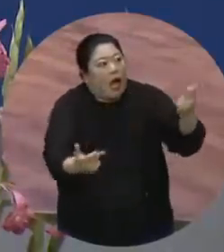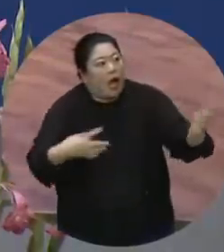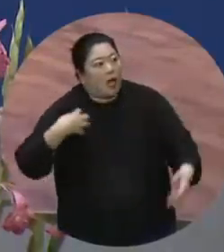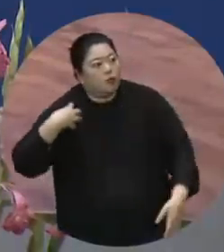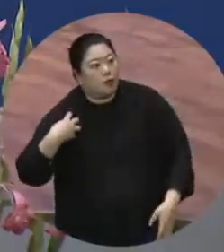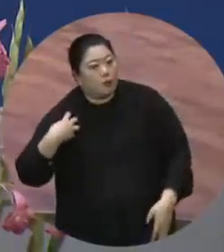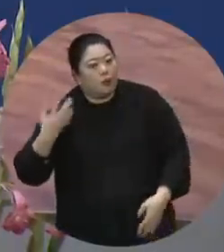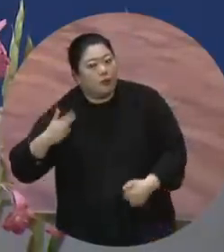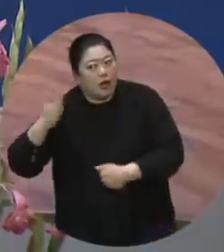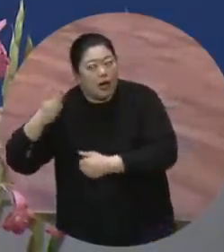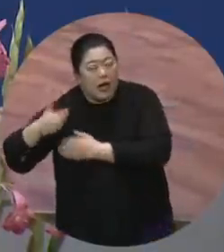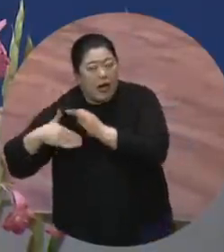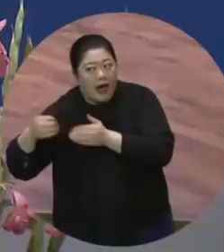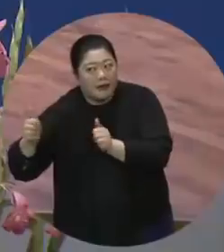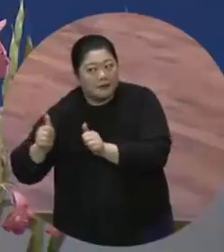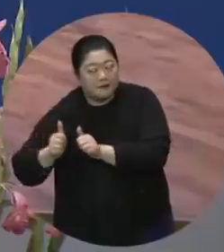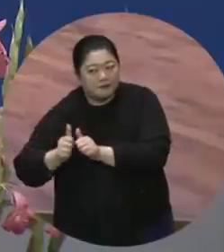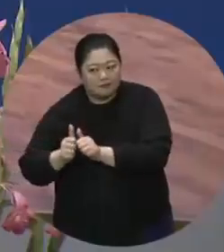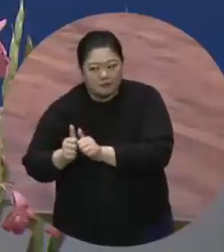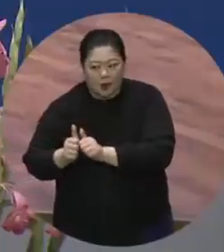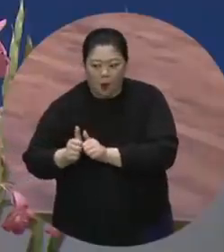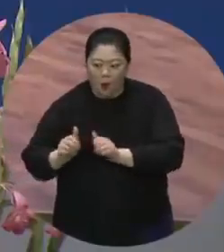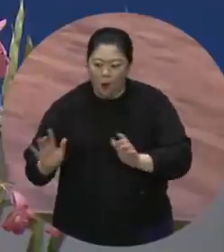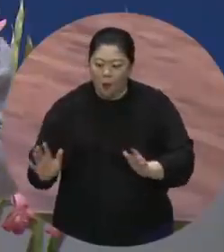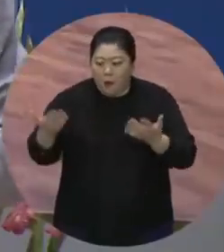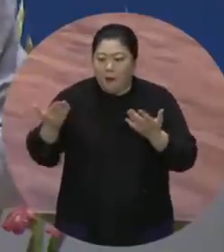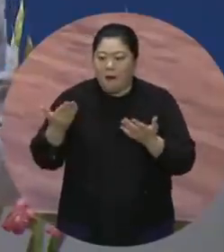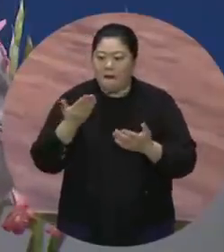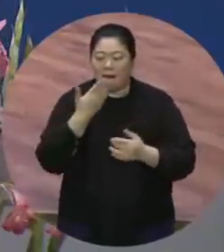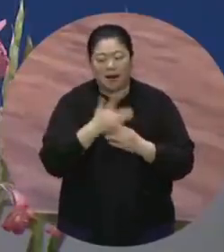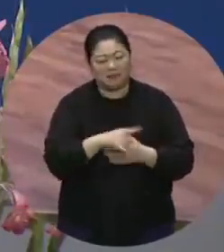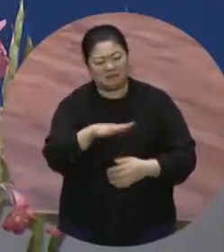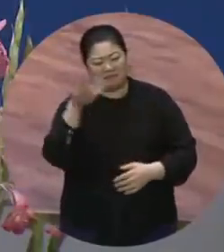우리 영계의 성들과 함께 하시면